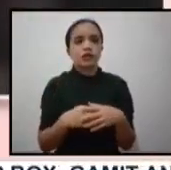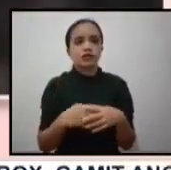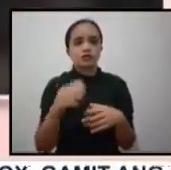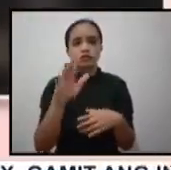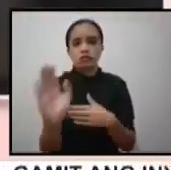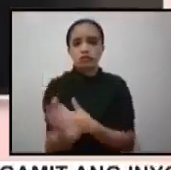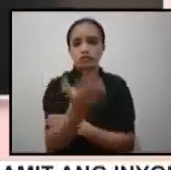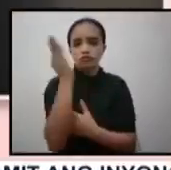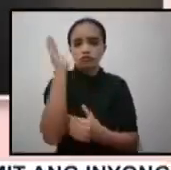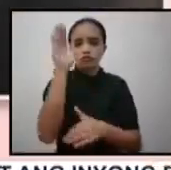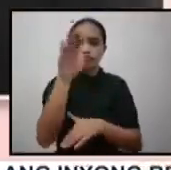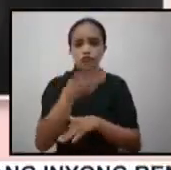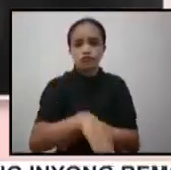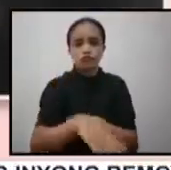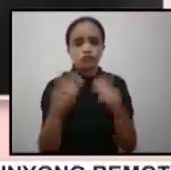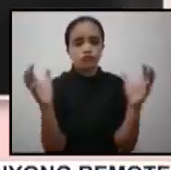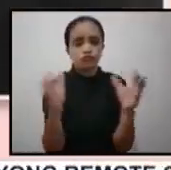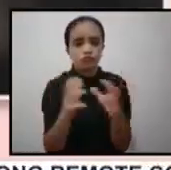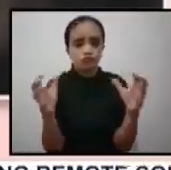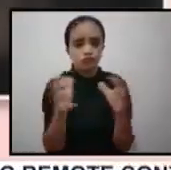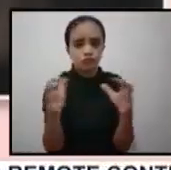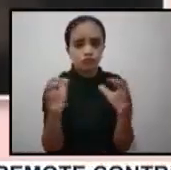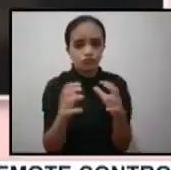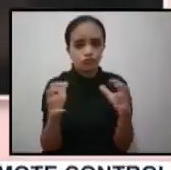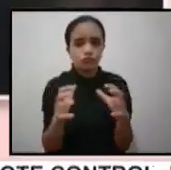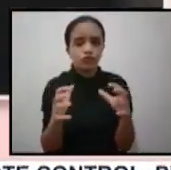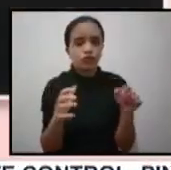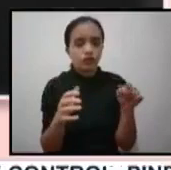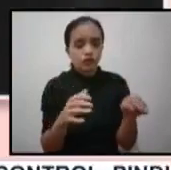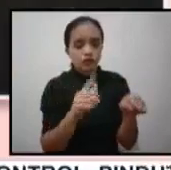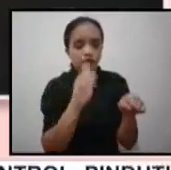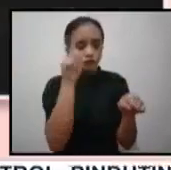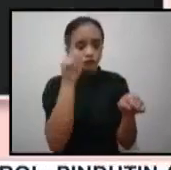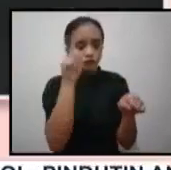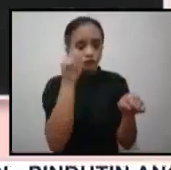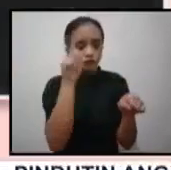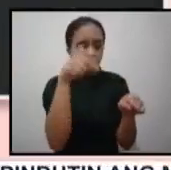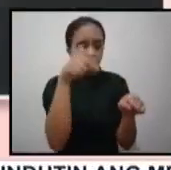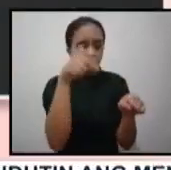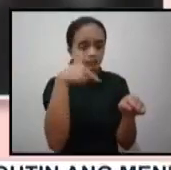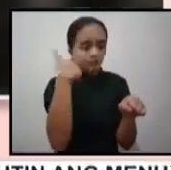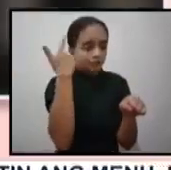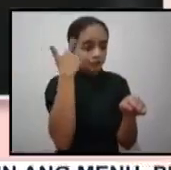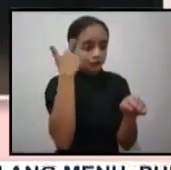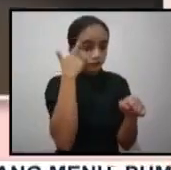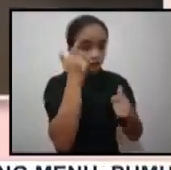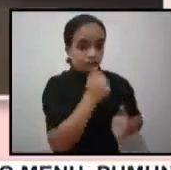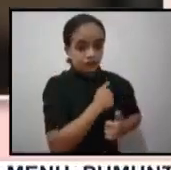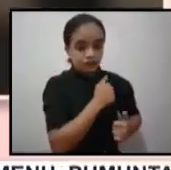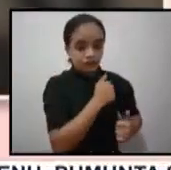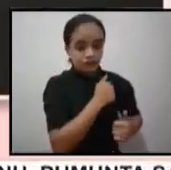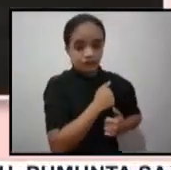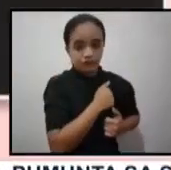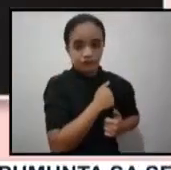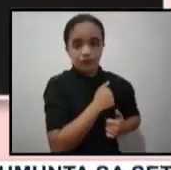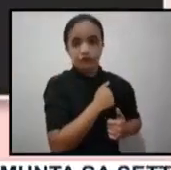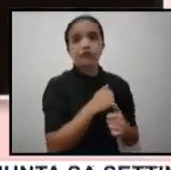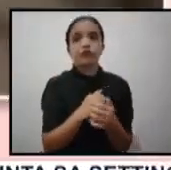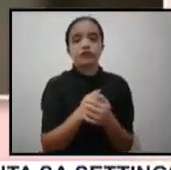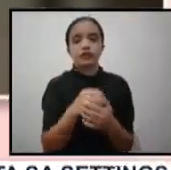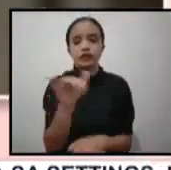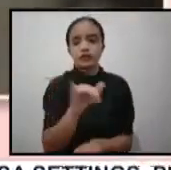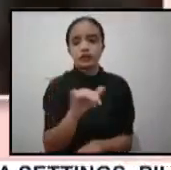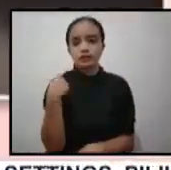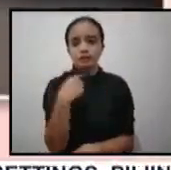the government forces composed of PNP and our Philippine Army dyan